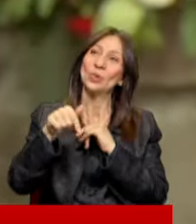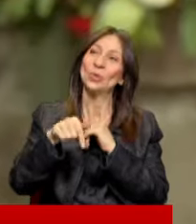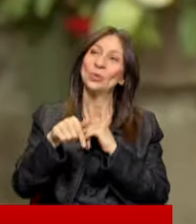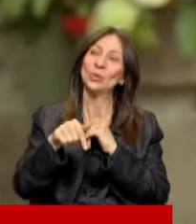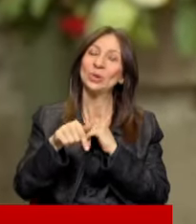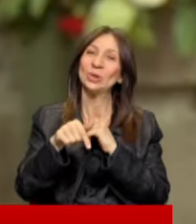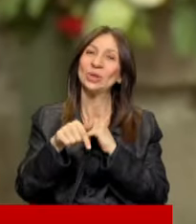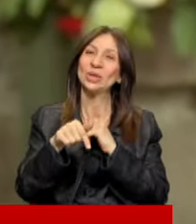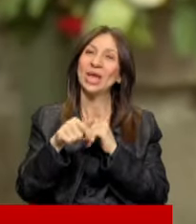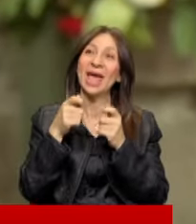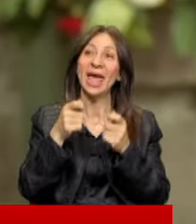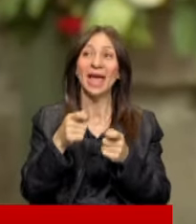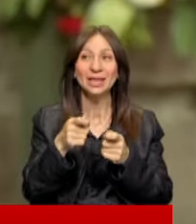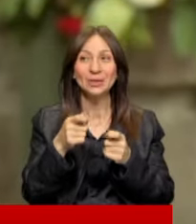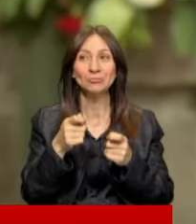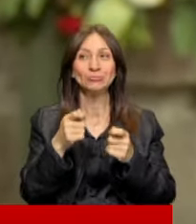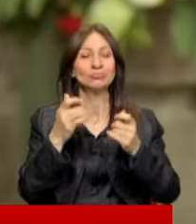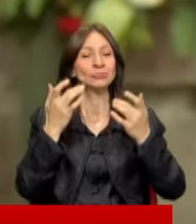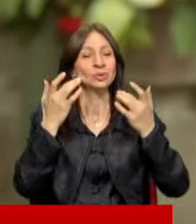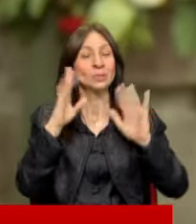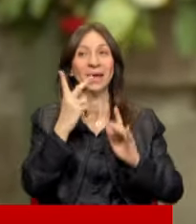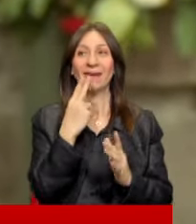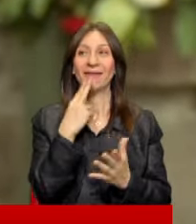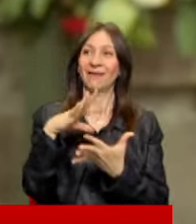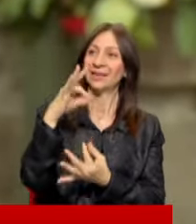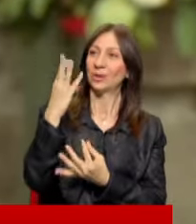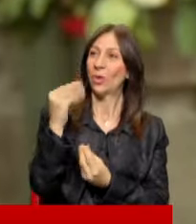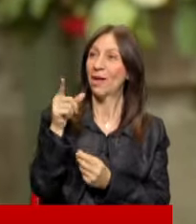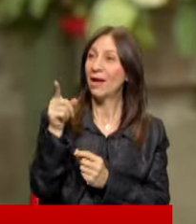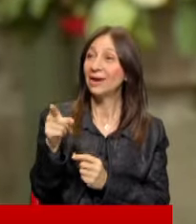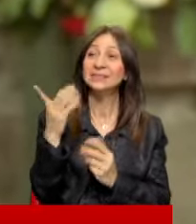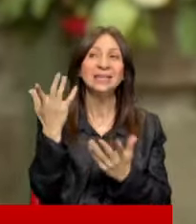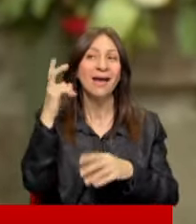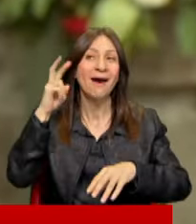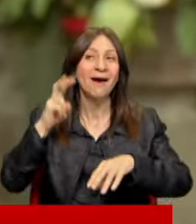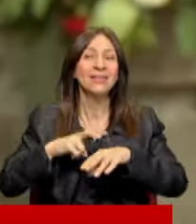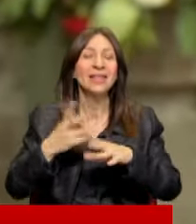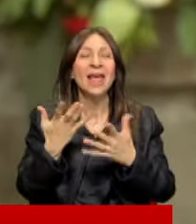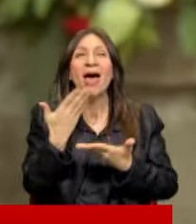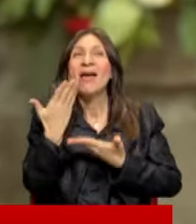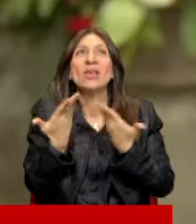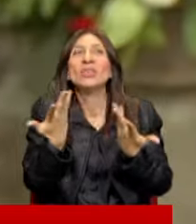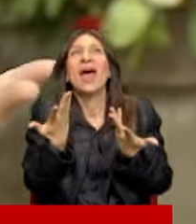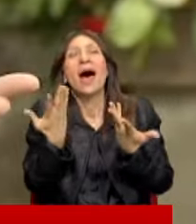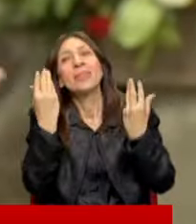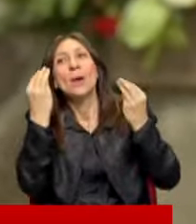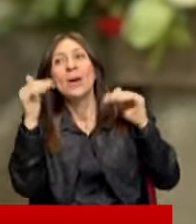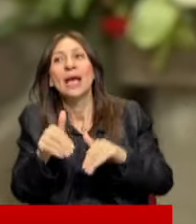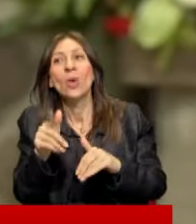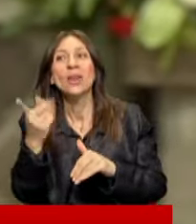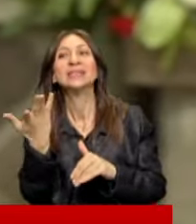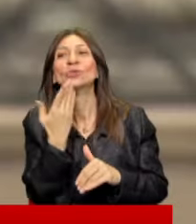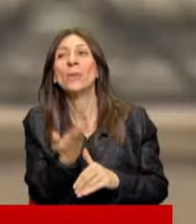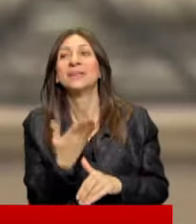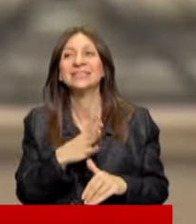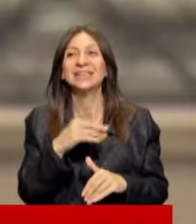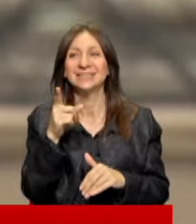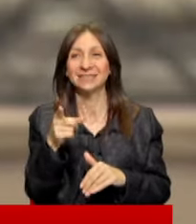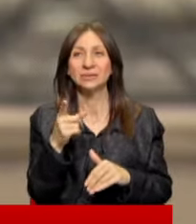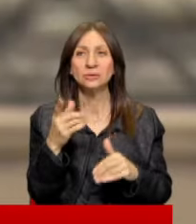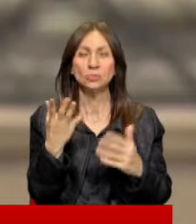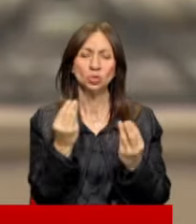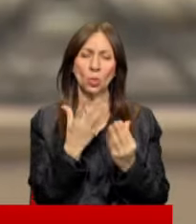işte eğitimli, çağdaş bir kadını olarak size neyi anlatıyor, neyi ifade ediyor? Ne söylersiniz? Ya